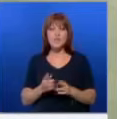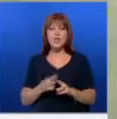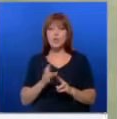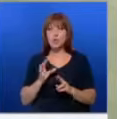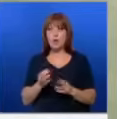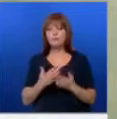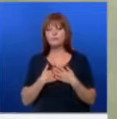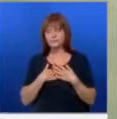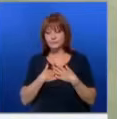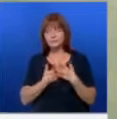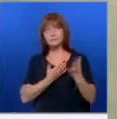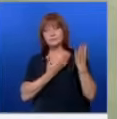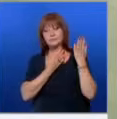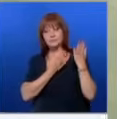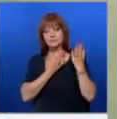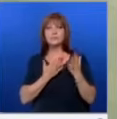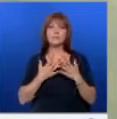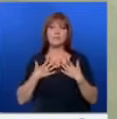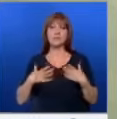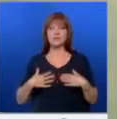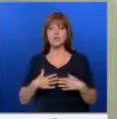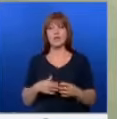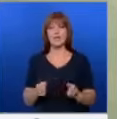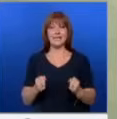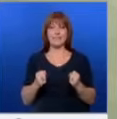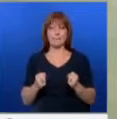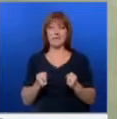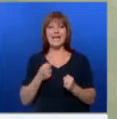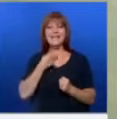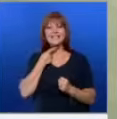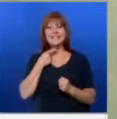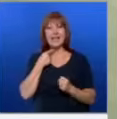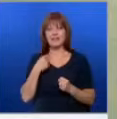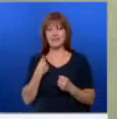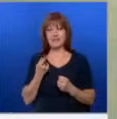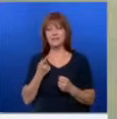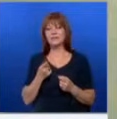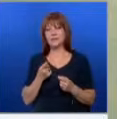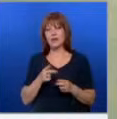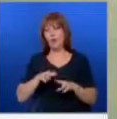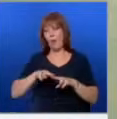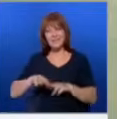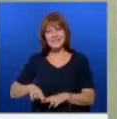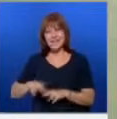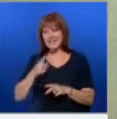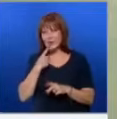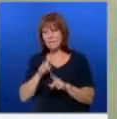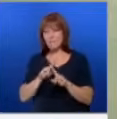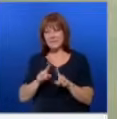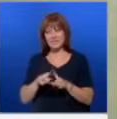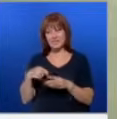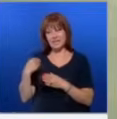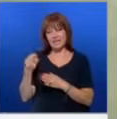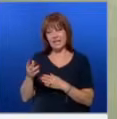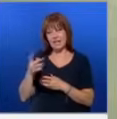слава Богу, за сега положението им е стабилизирано. Сладките са предадени. По-скоро остатъка от сладките са предадени на